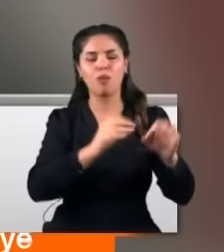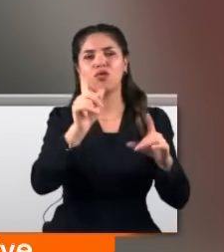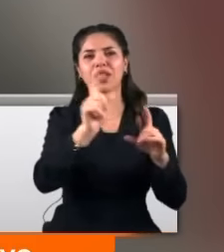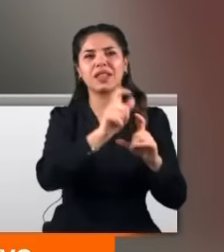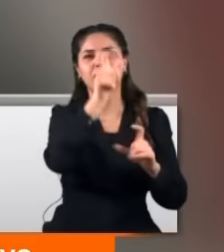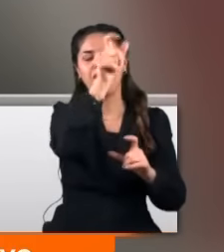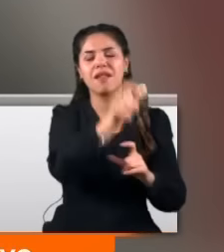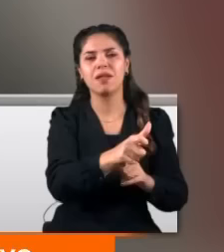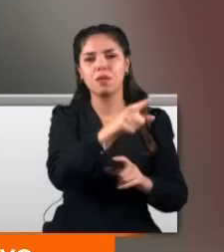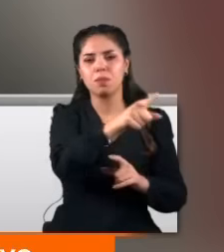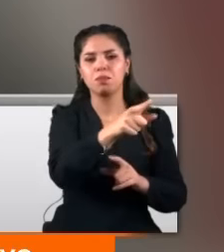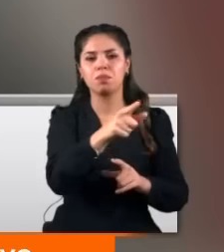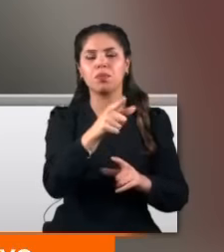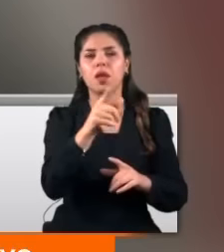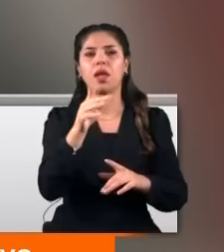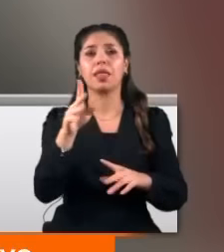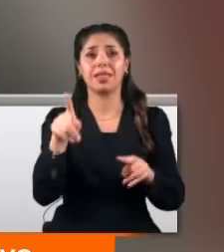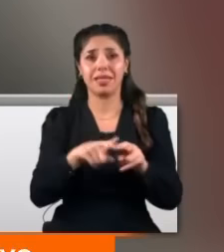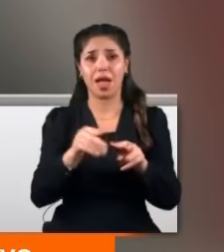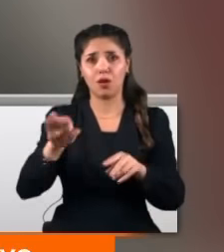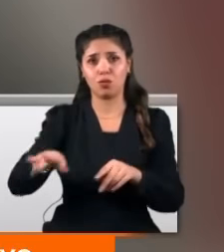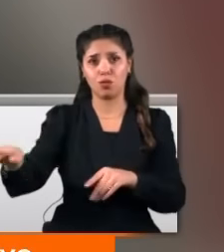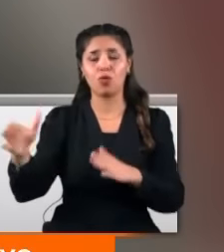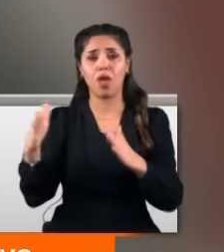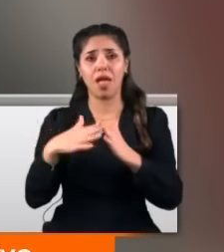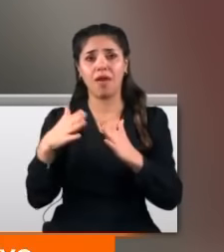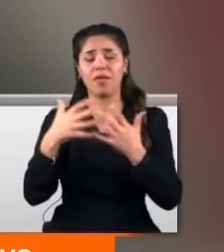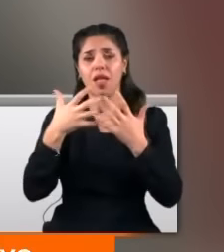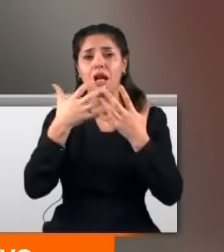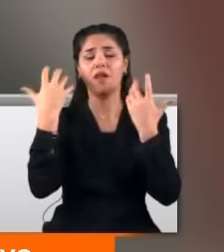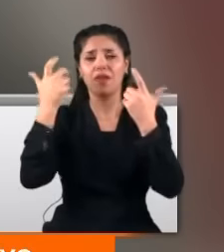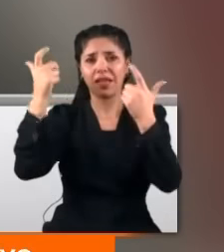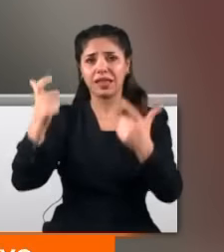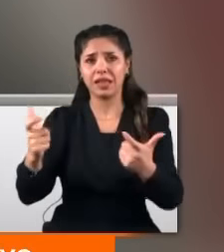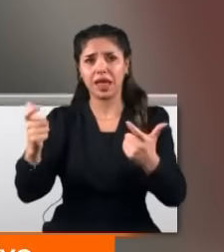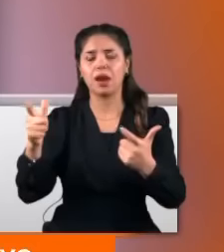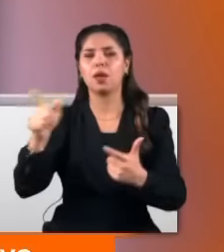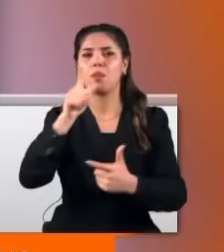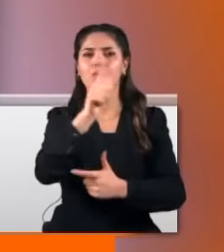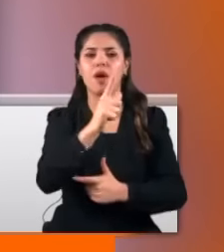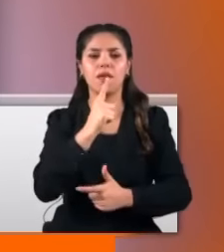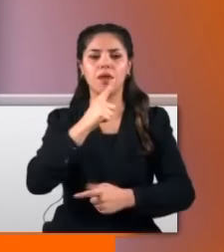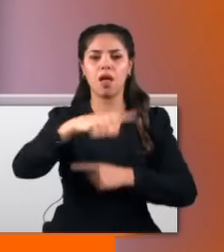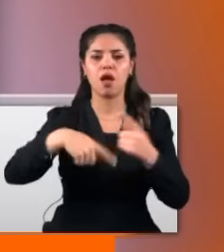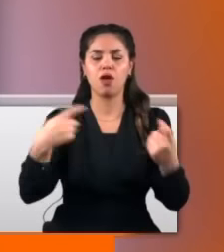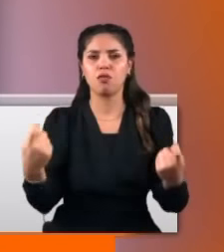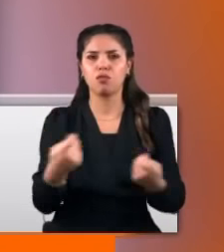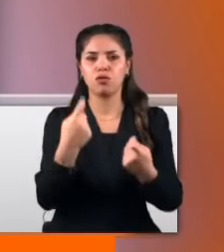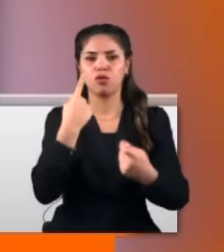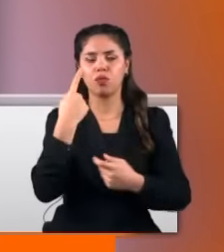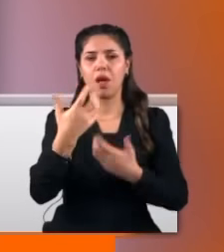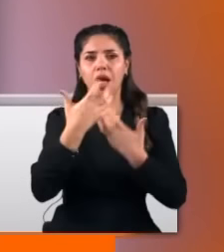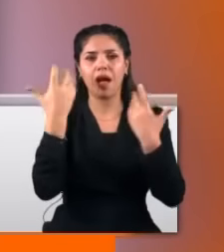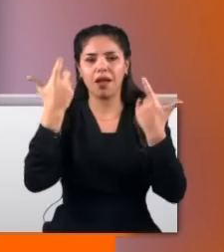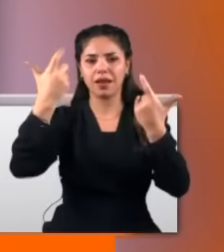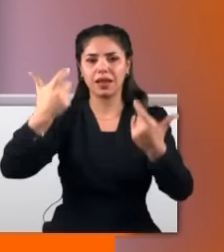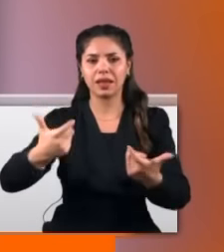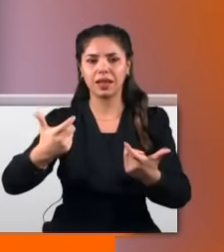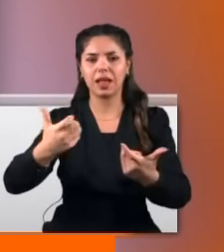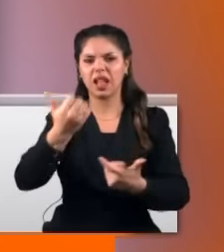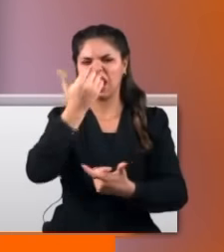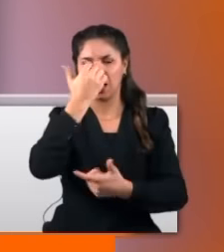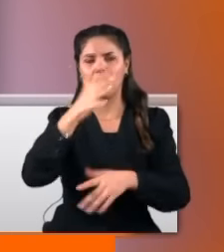Güran'ın kendisine Narin'in evlerinin yanında bulunan ahırın önünden seslendiğini söylemişti. Arama çalışmalarında ahırın olduğu yerde